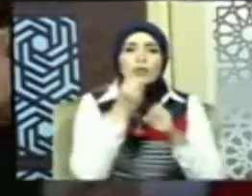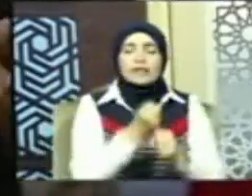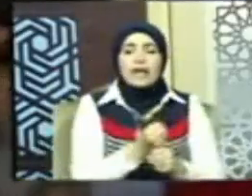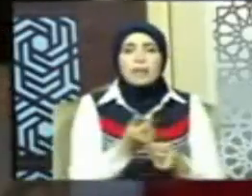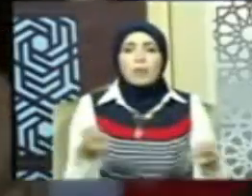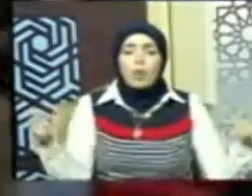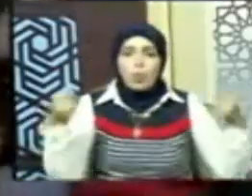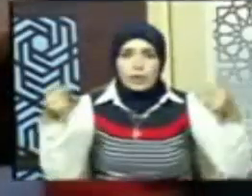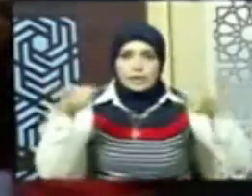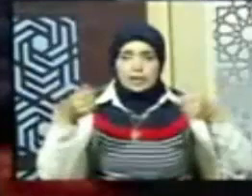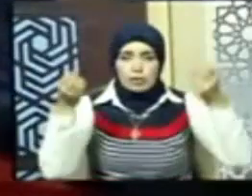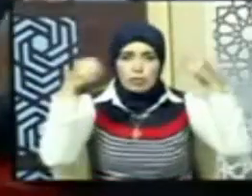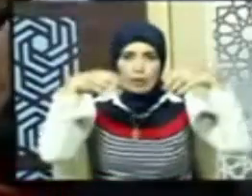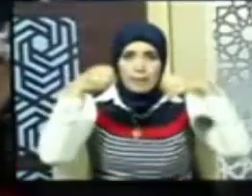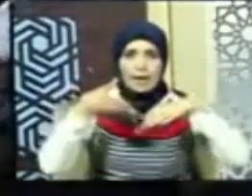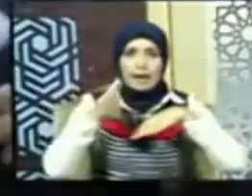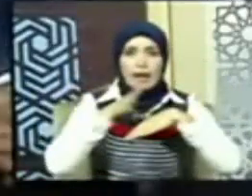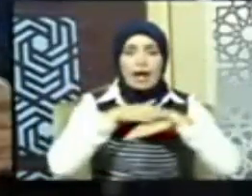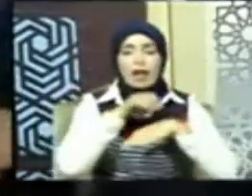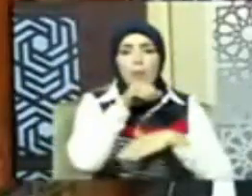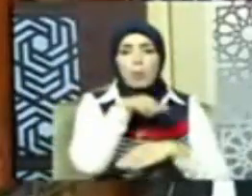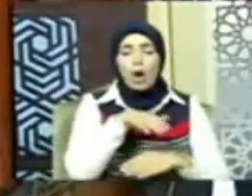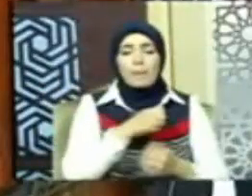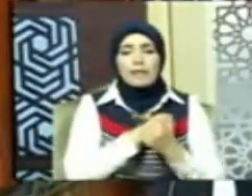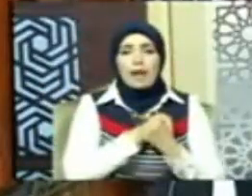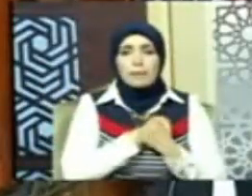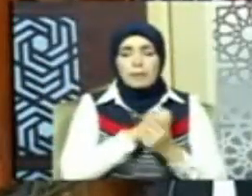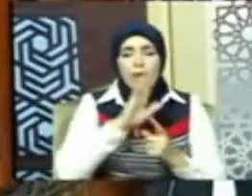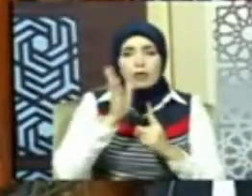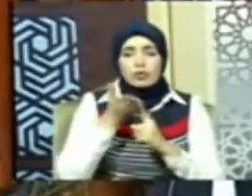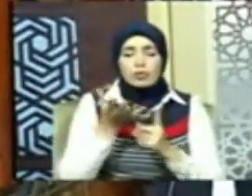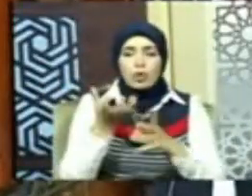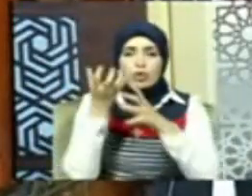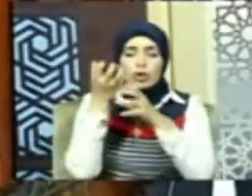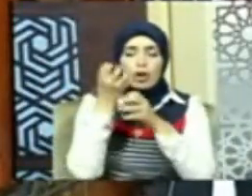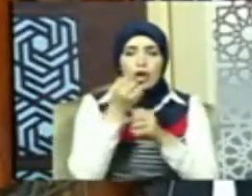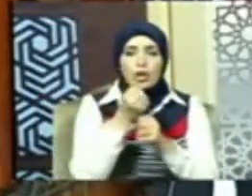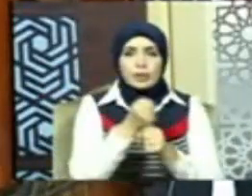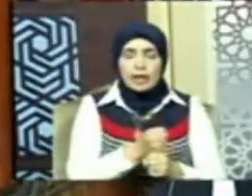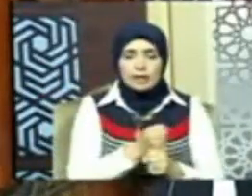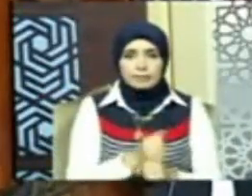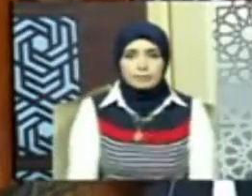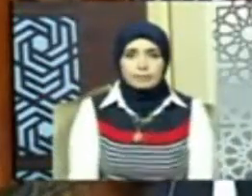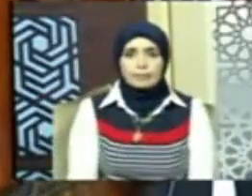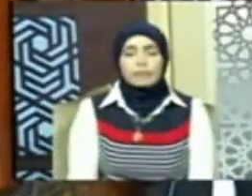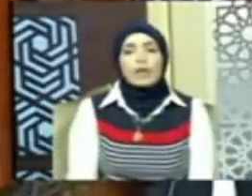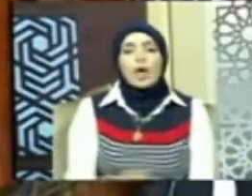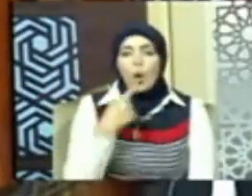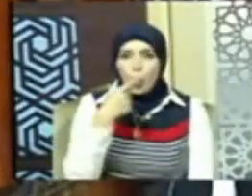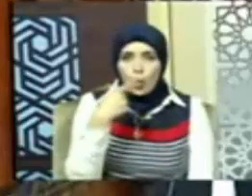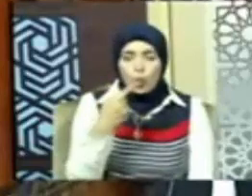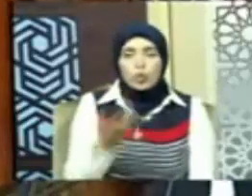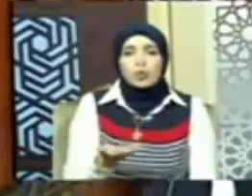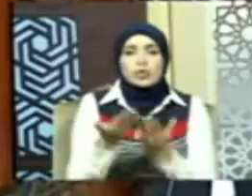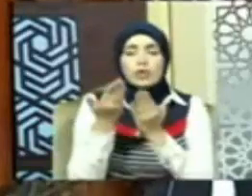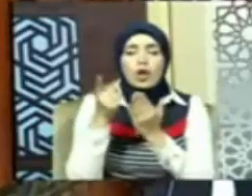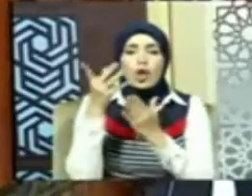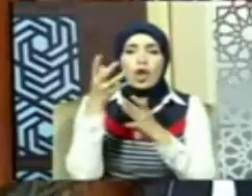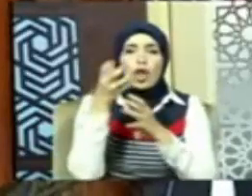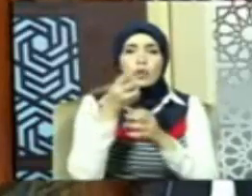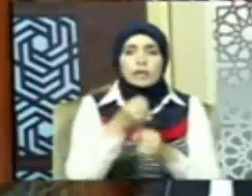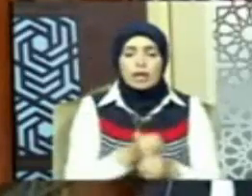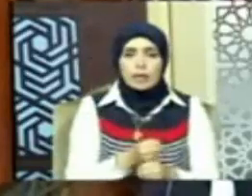وزد وبارك على حبيبنا وسيدنا محمد صلى الله عليه وسلم. صلوا عليه وسلموا